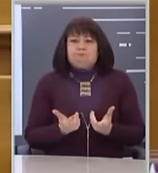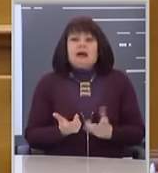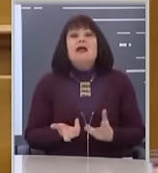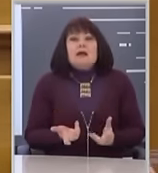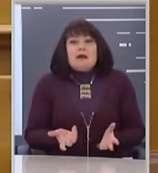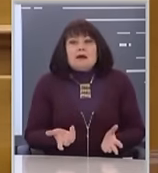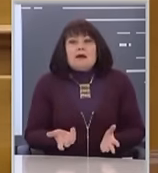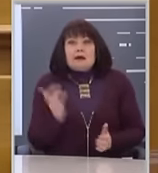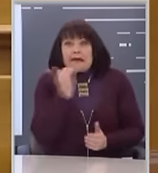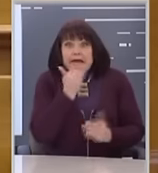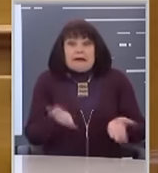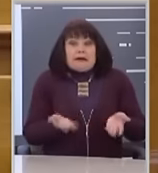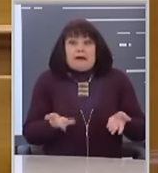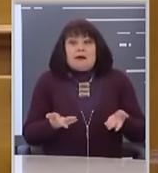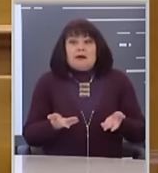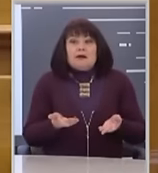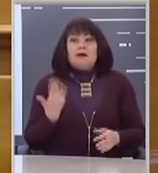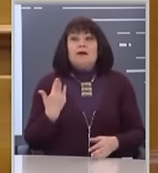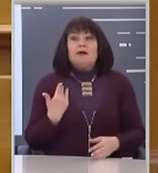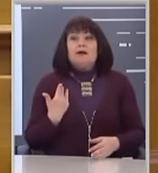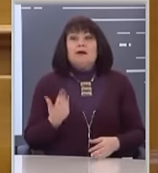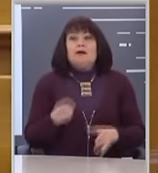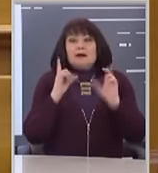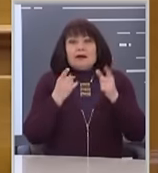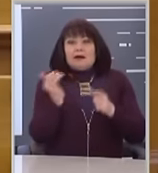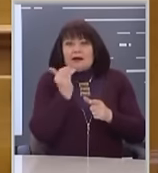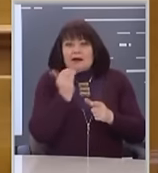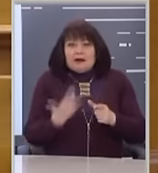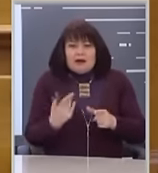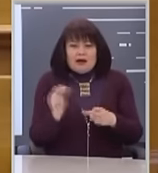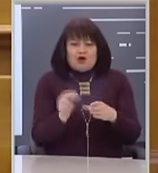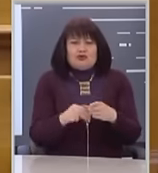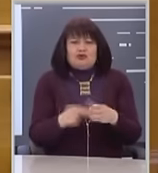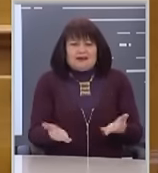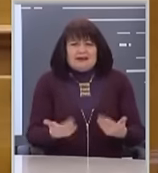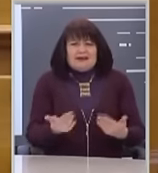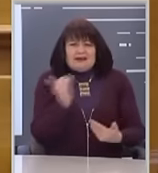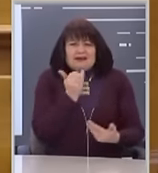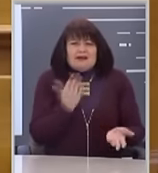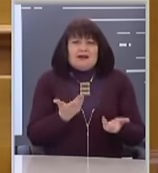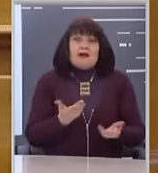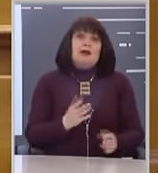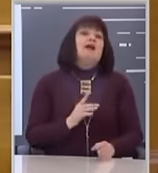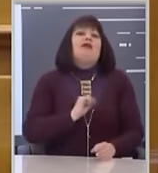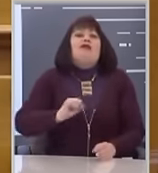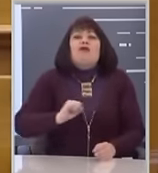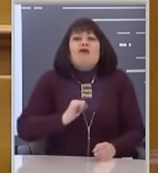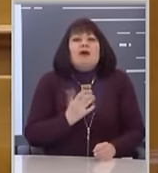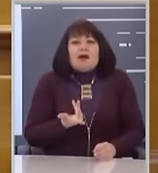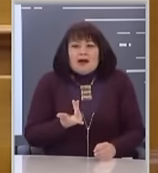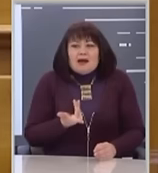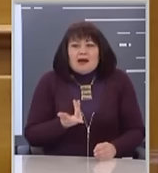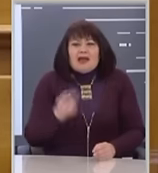της μεγάλης βιασύνης που έχετε τώρα τελευταία. Γι' αυτό ζητάτε και διαρκώς εκλογές, για κανένα λόγο. Μην τυχόν και μια σειρά